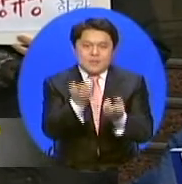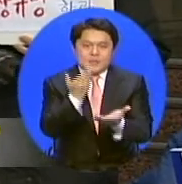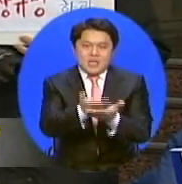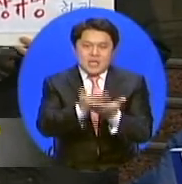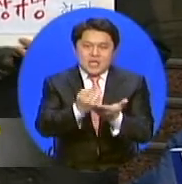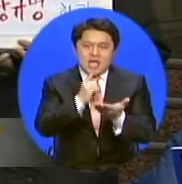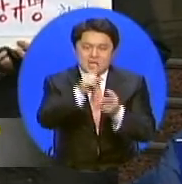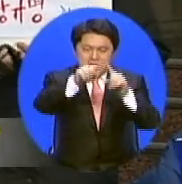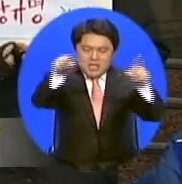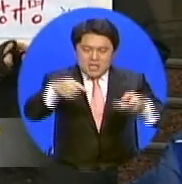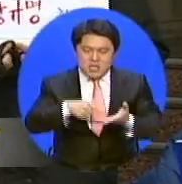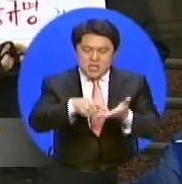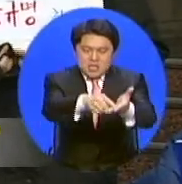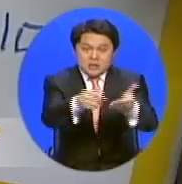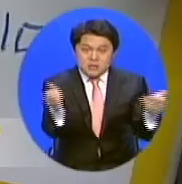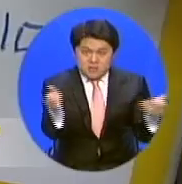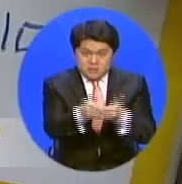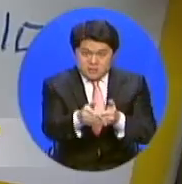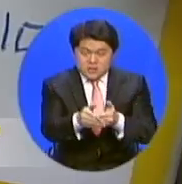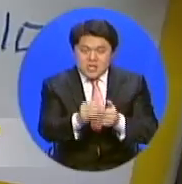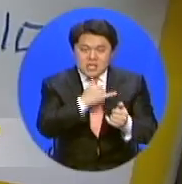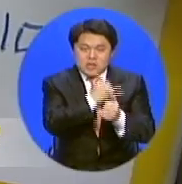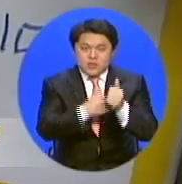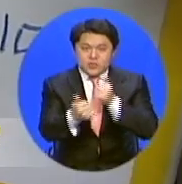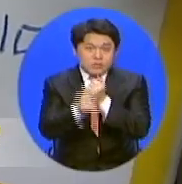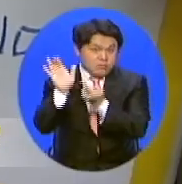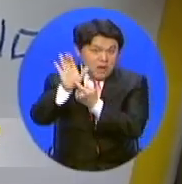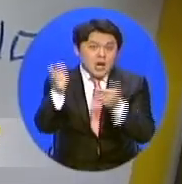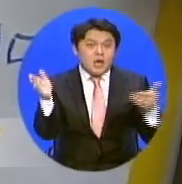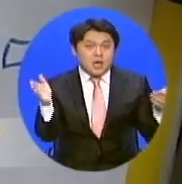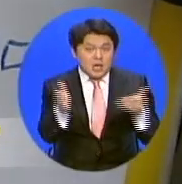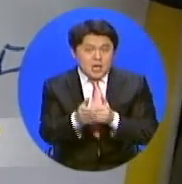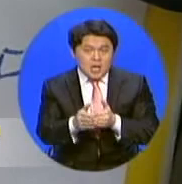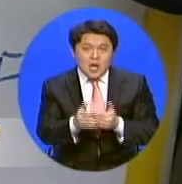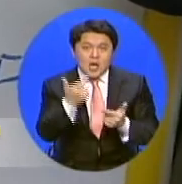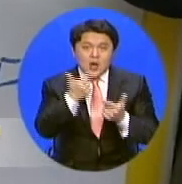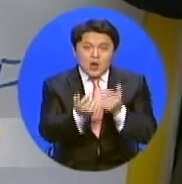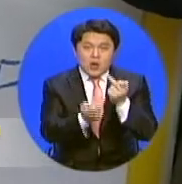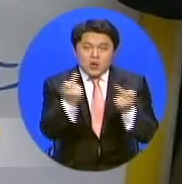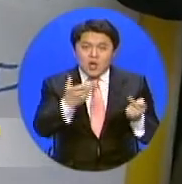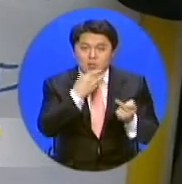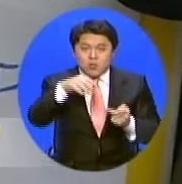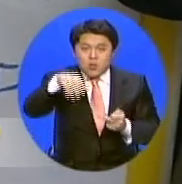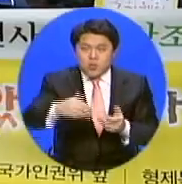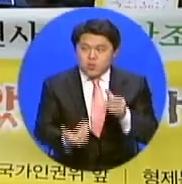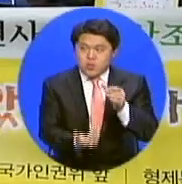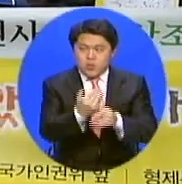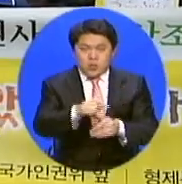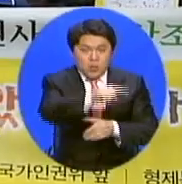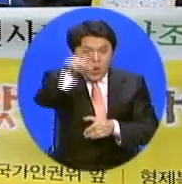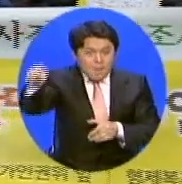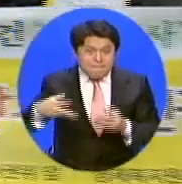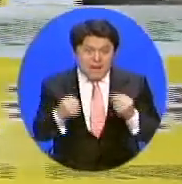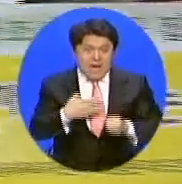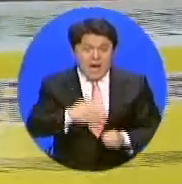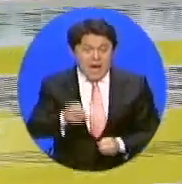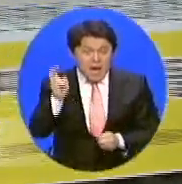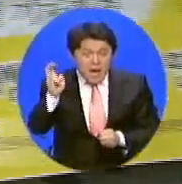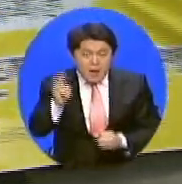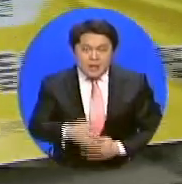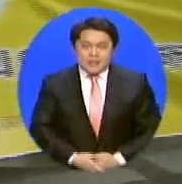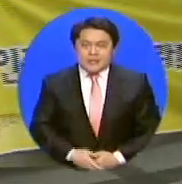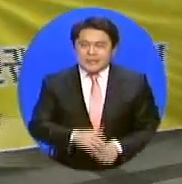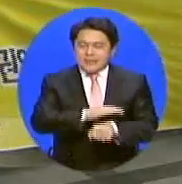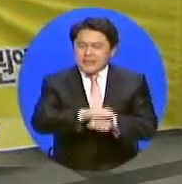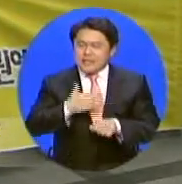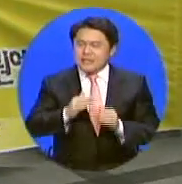요구하는 진정을 냈다고 인권위가 밝혔습니다. 네. 이 부산 형제복지원 사건 뭐 아마 많은 분들이 아실 텐데 제대로 알고